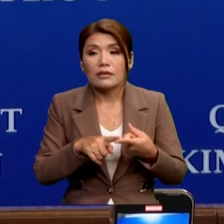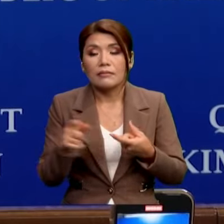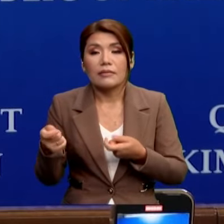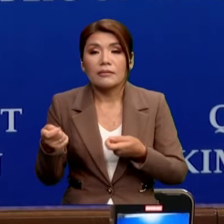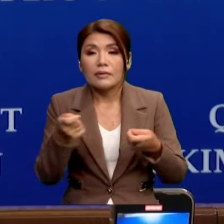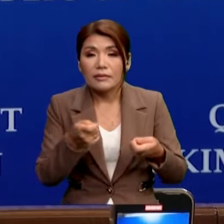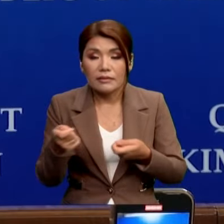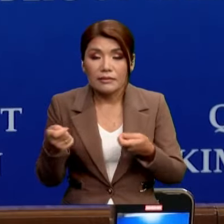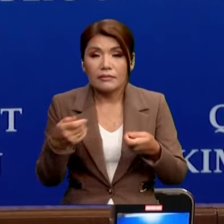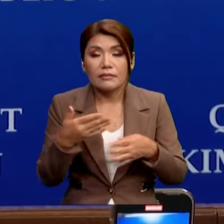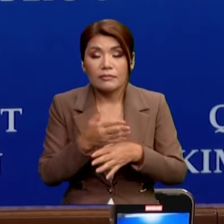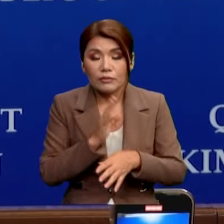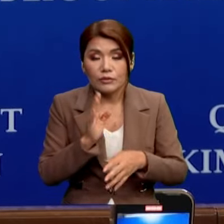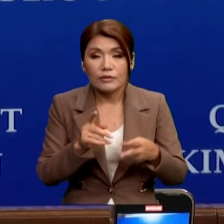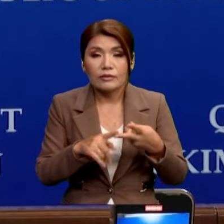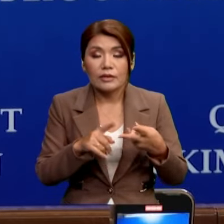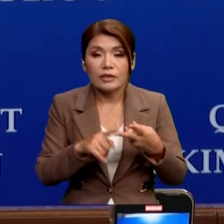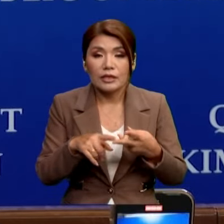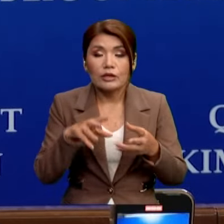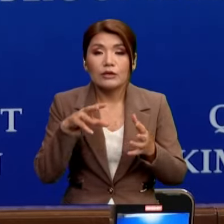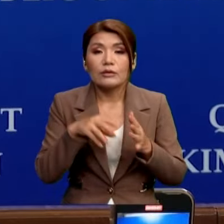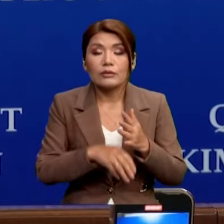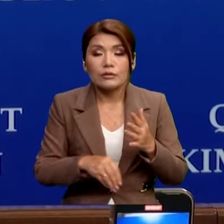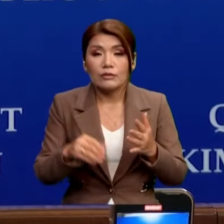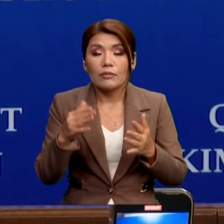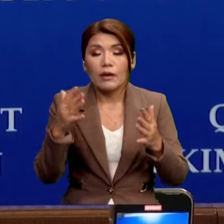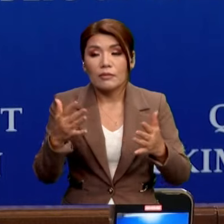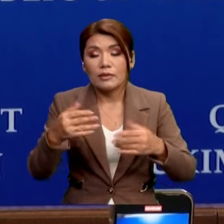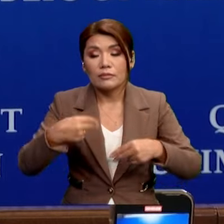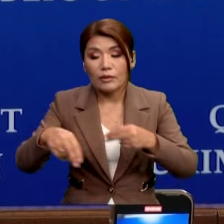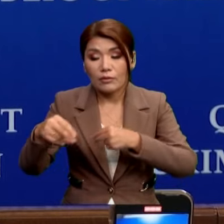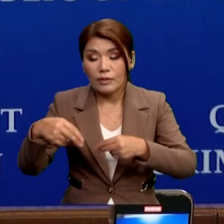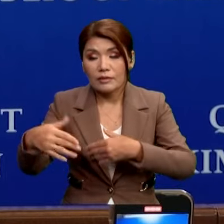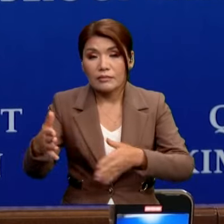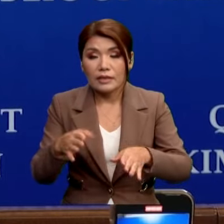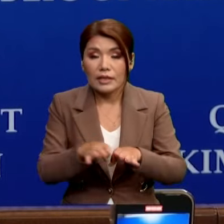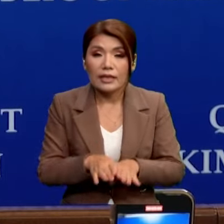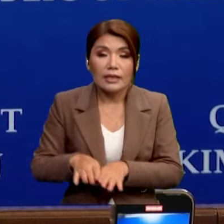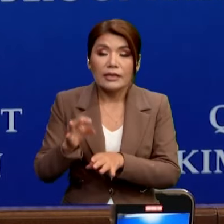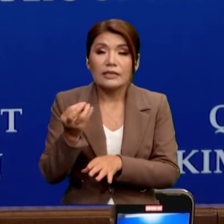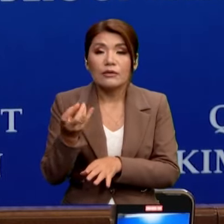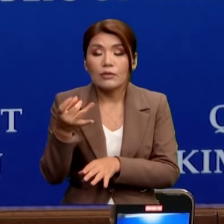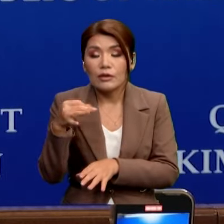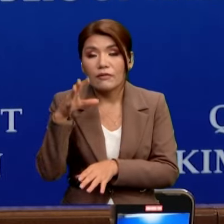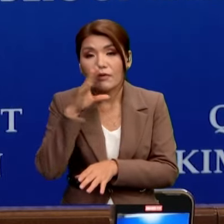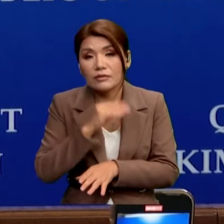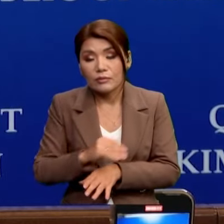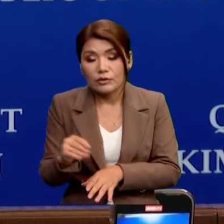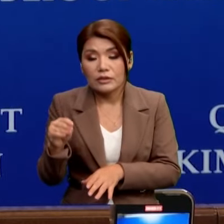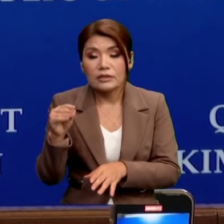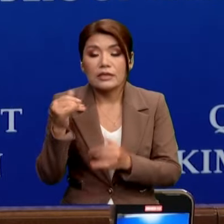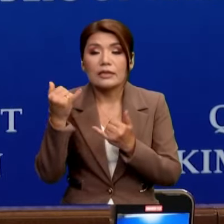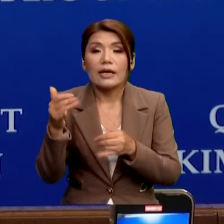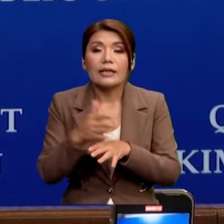поставкой лекарственных средств. Во-вторых, с учетом объема закупаемых единым дистрибьютором имеется возможность